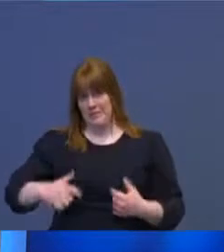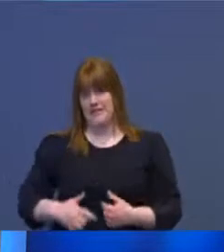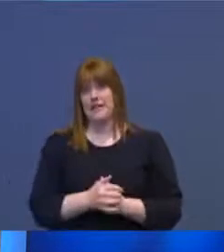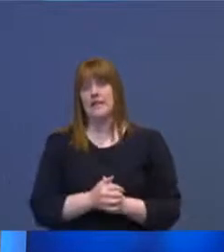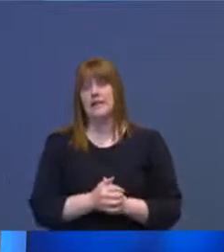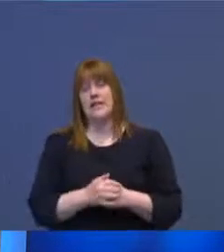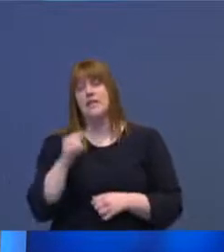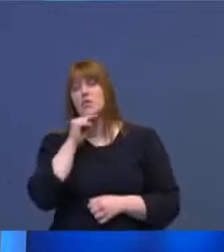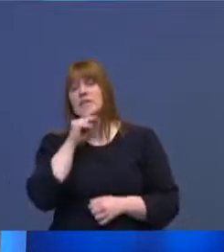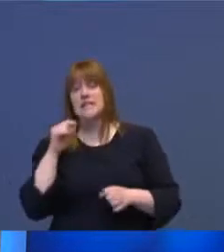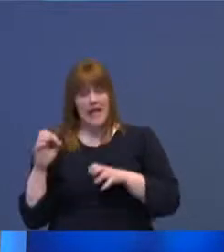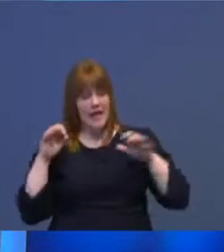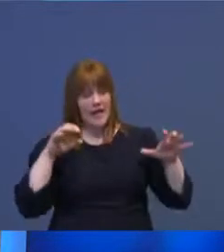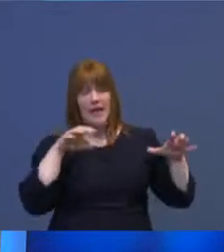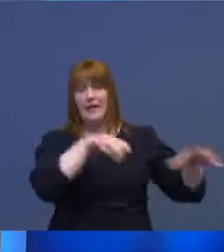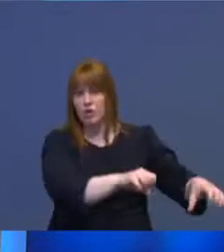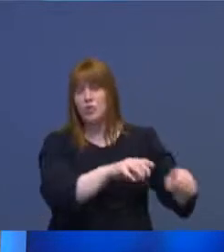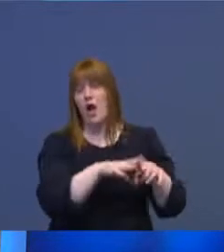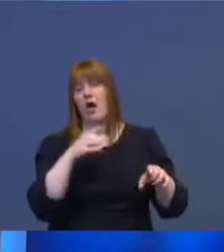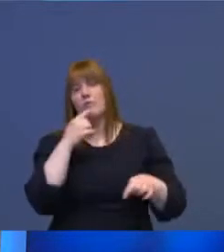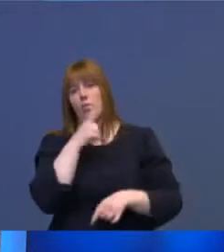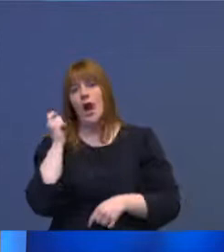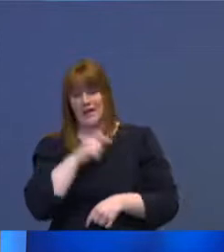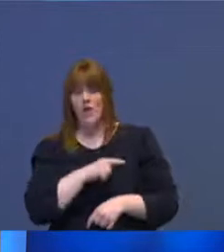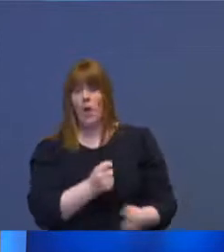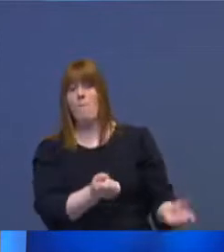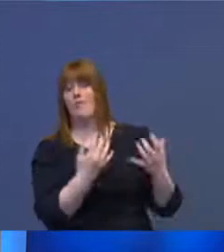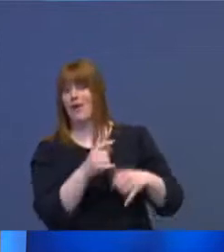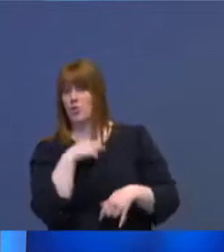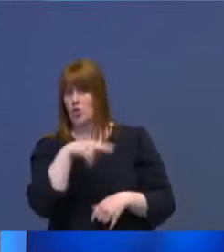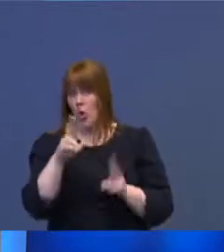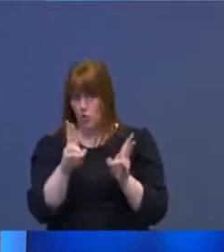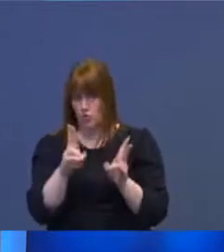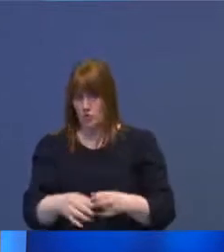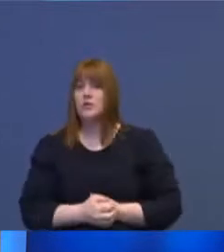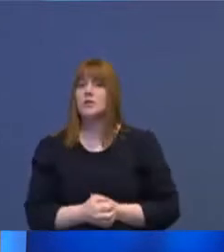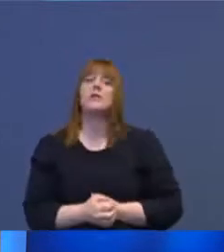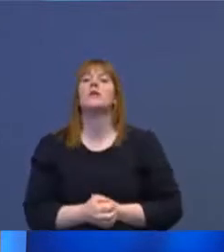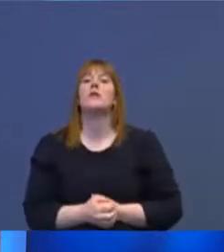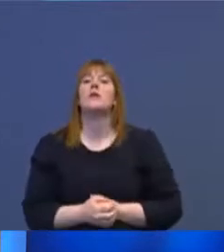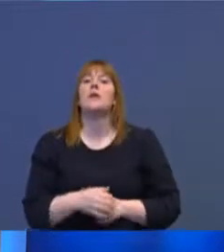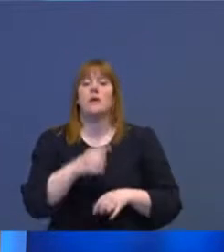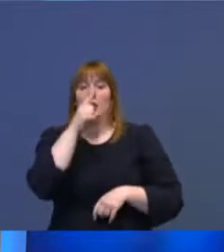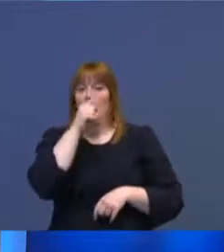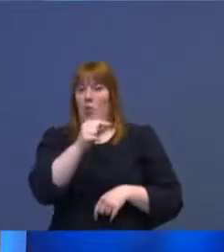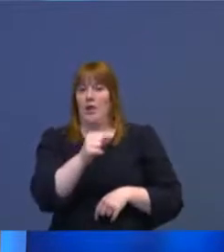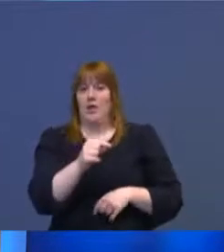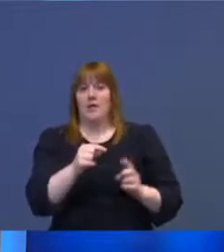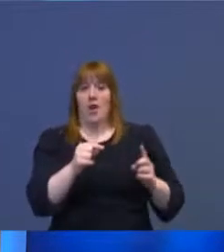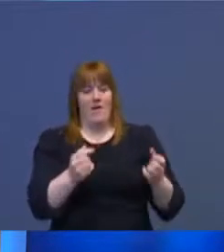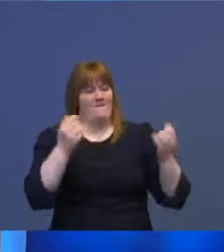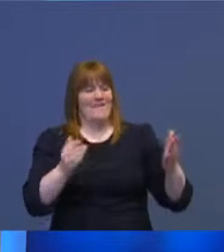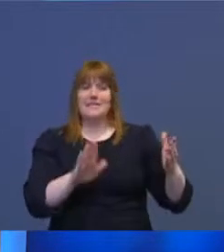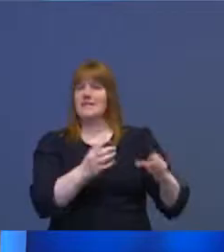har konsekvenser også for norsk sikkerhet. Putin viser gjennom det han gjør mot den ukrainske befolkningen sitt sanne ansikt.